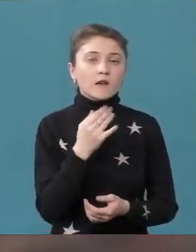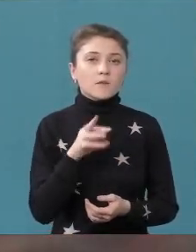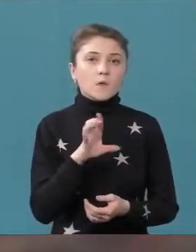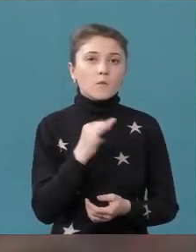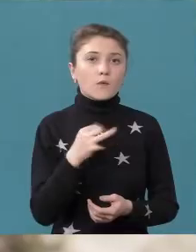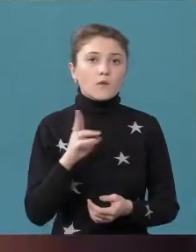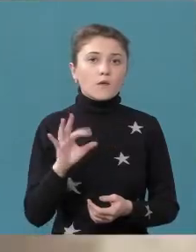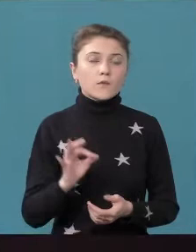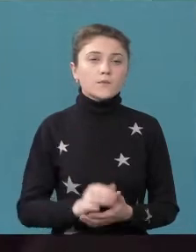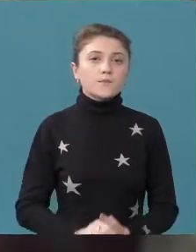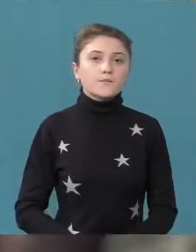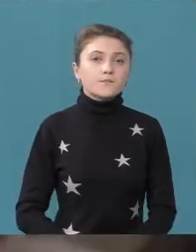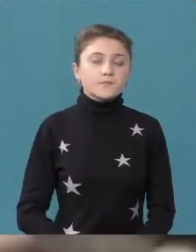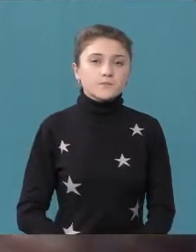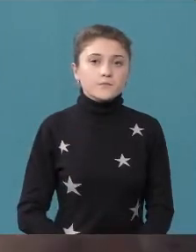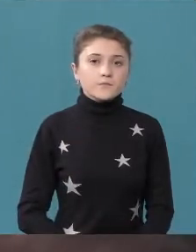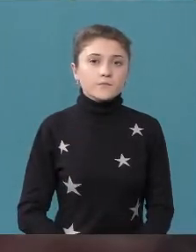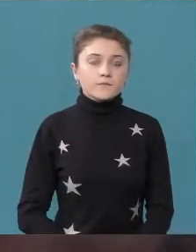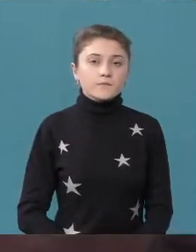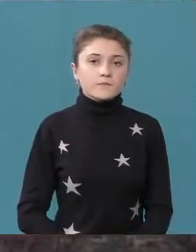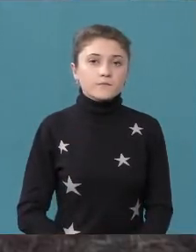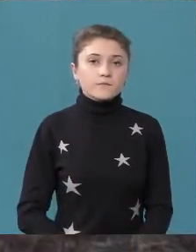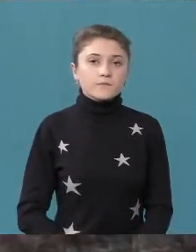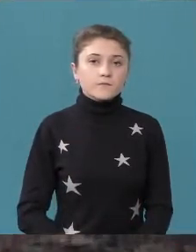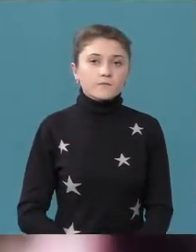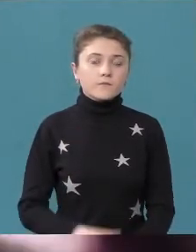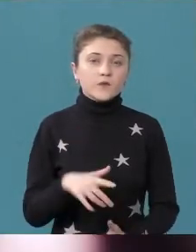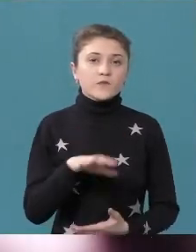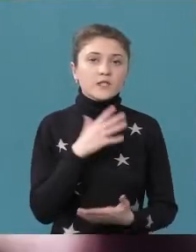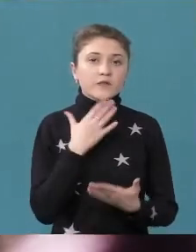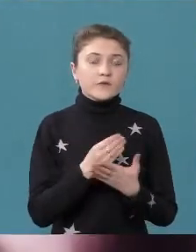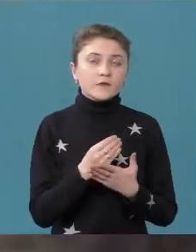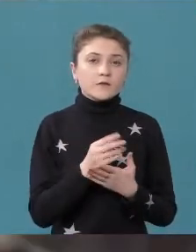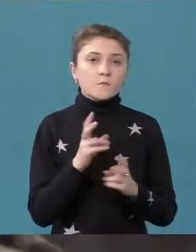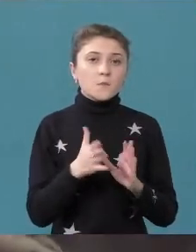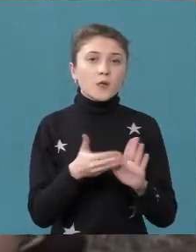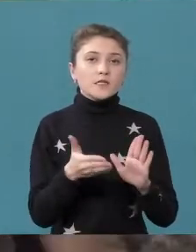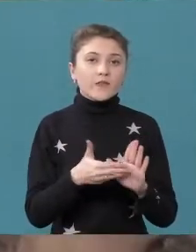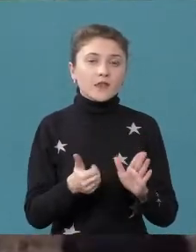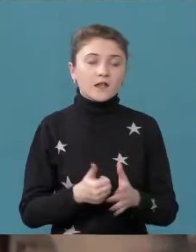Свої! Які свої? Мій позивний! Позивний мій!